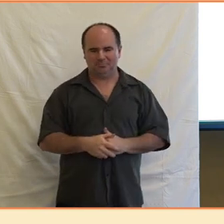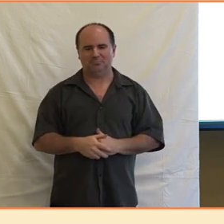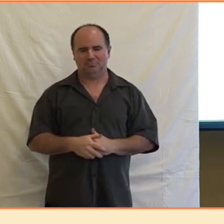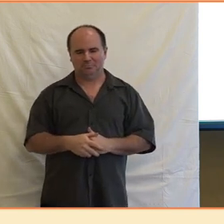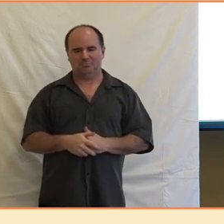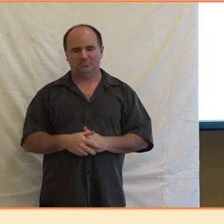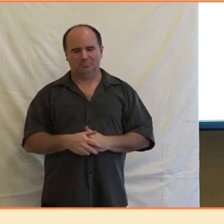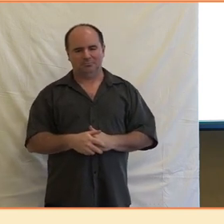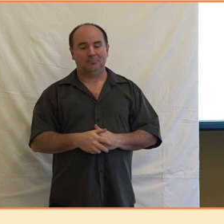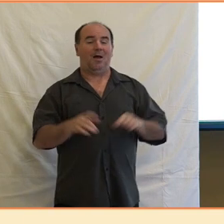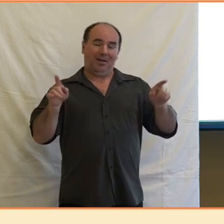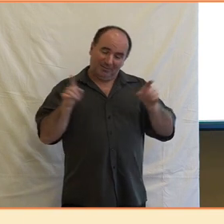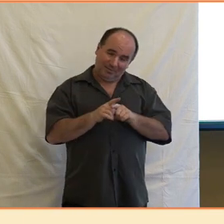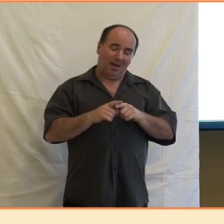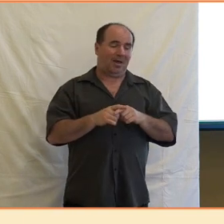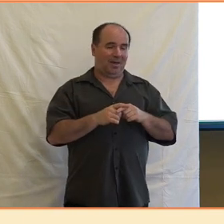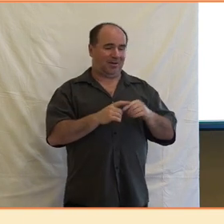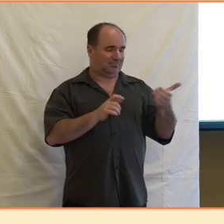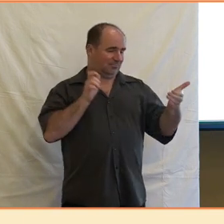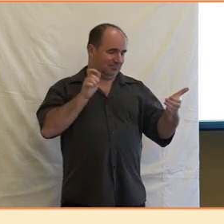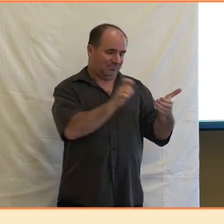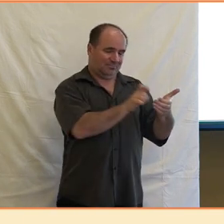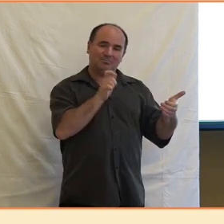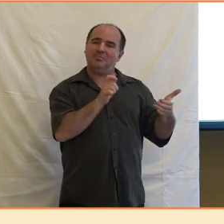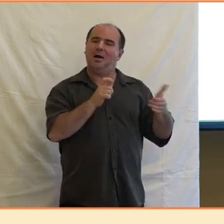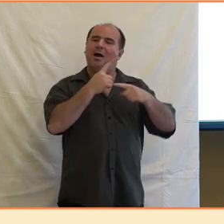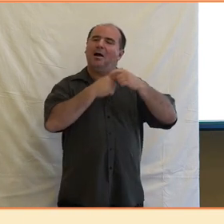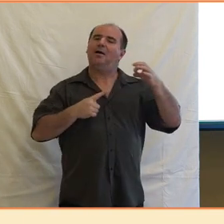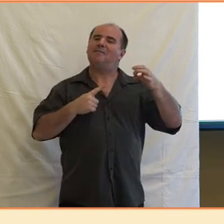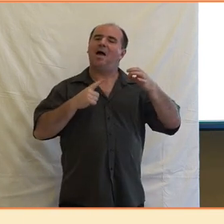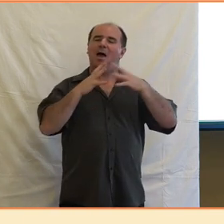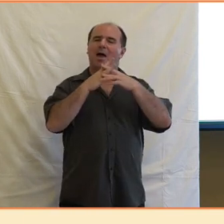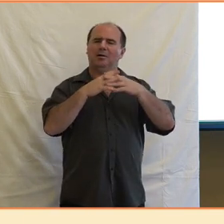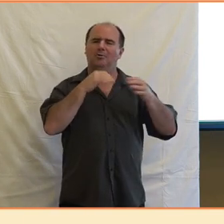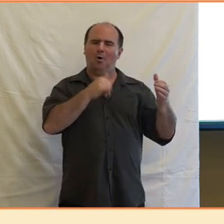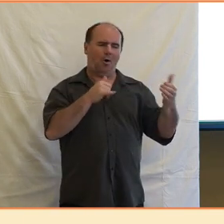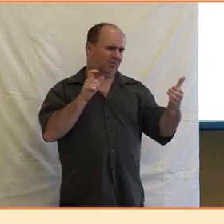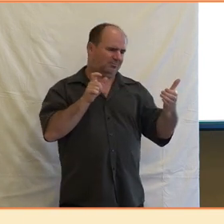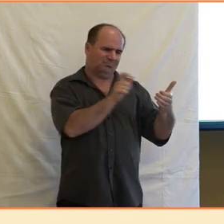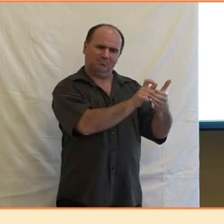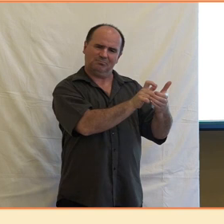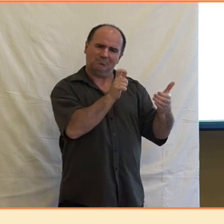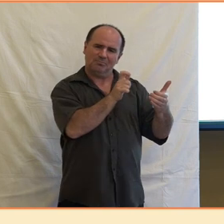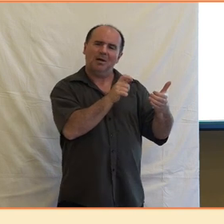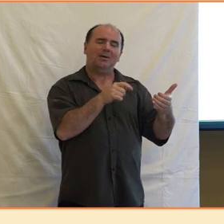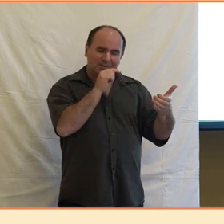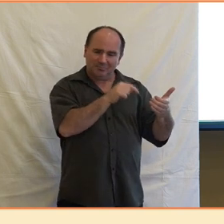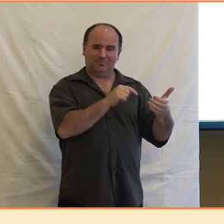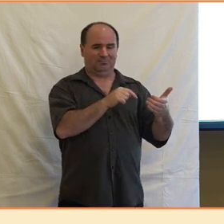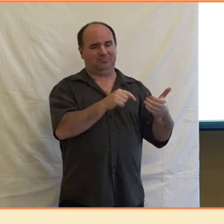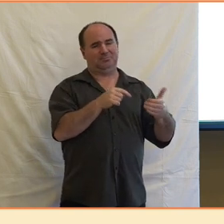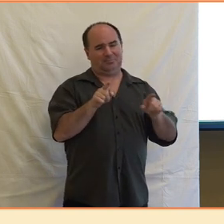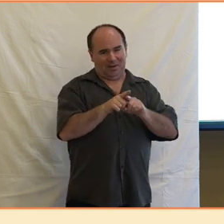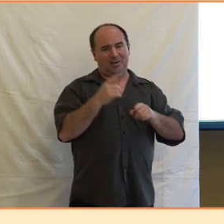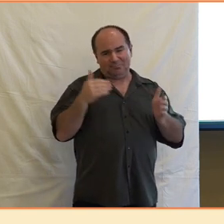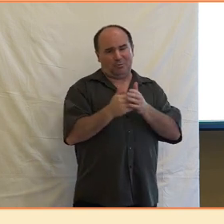Pak různé QR kódy, zase bez chytrého telefonu, těžko dojdete těchto informací, které vlastně v tom QR kódu jsou